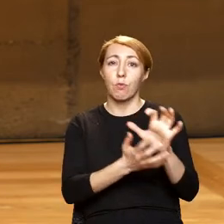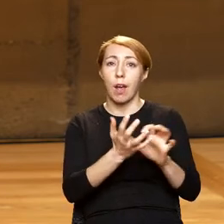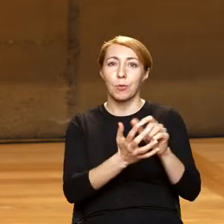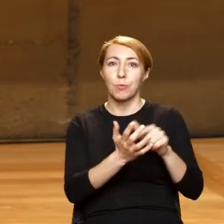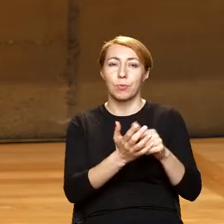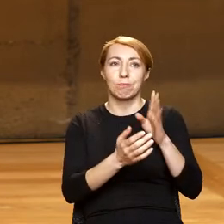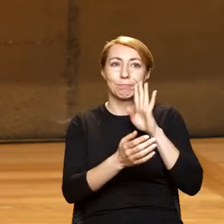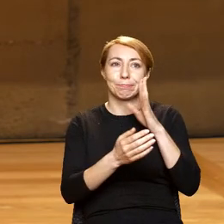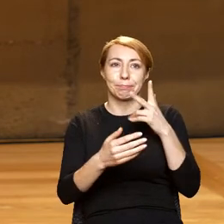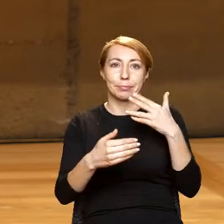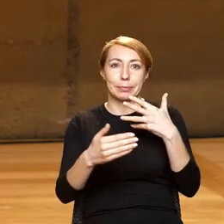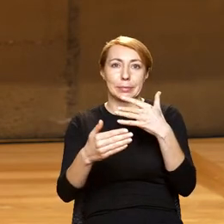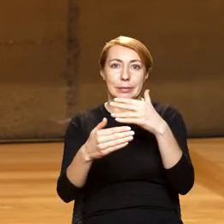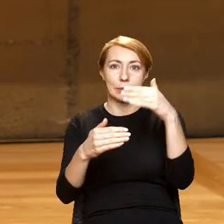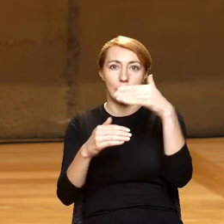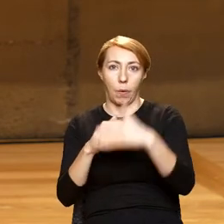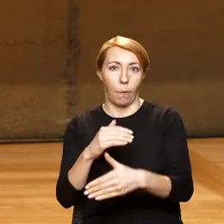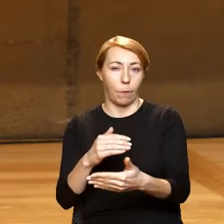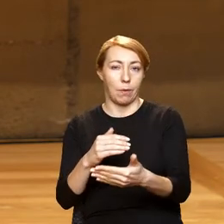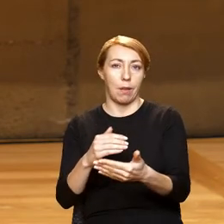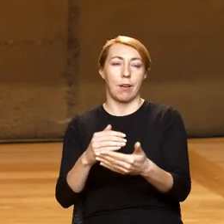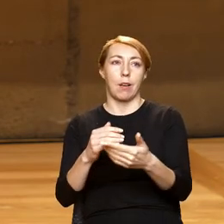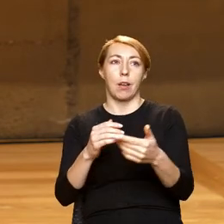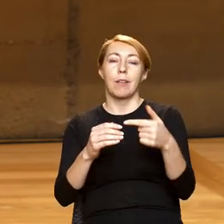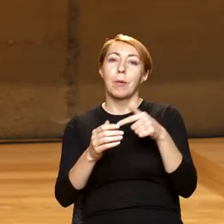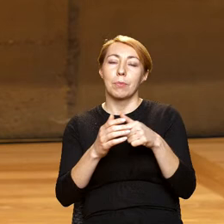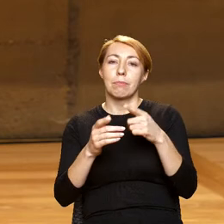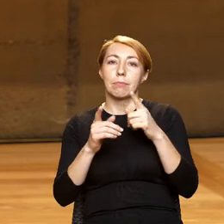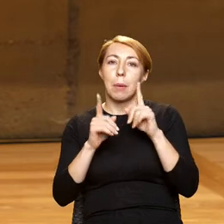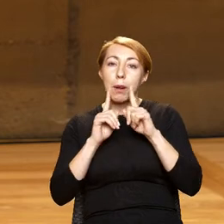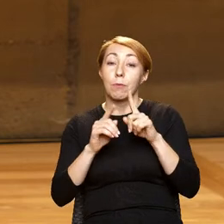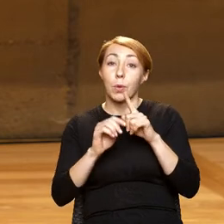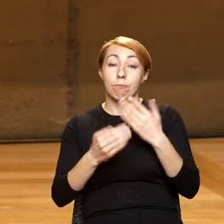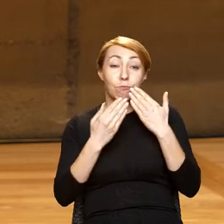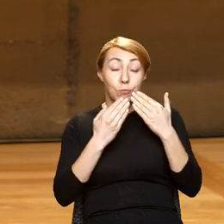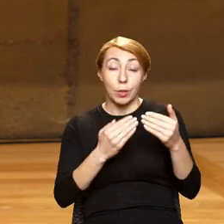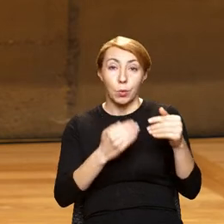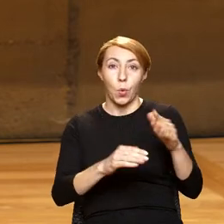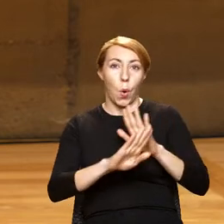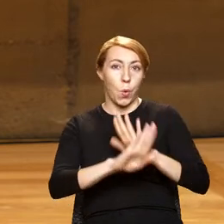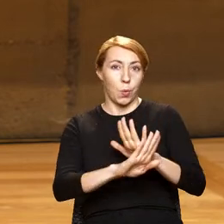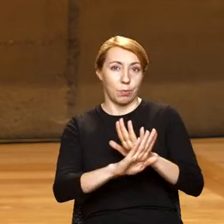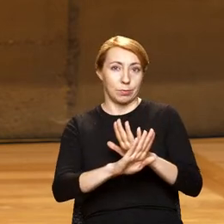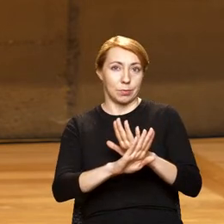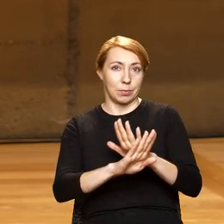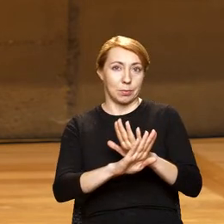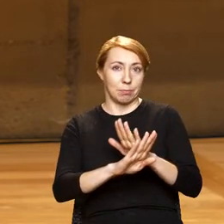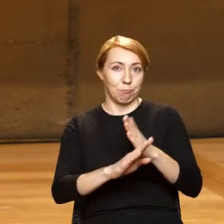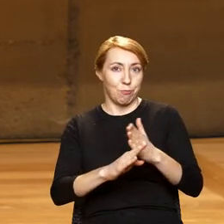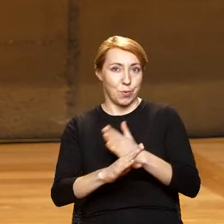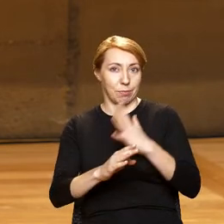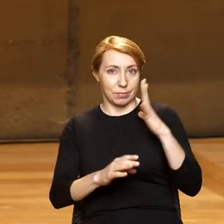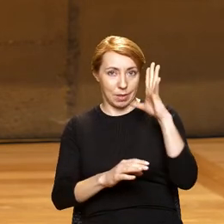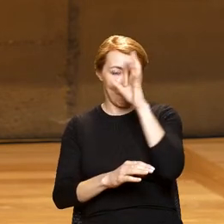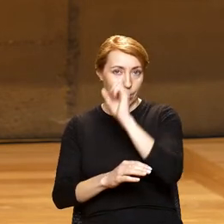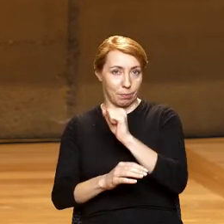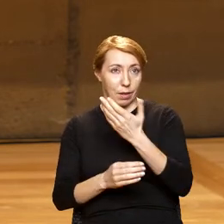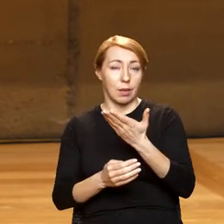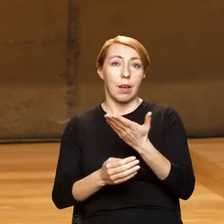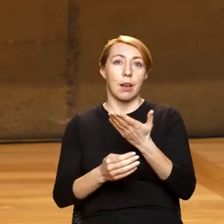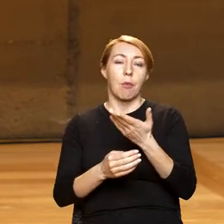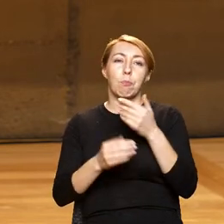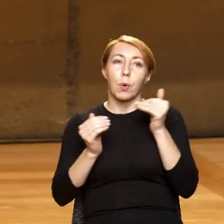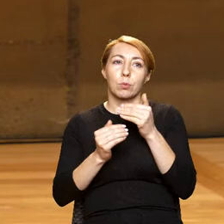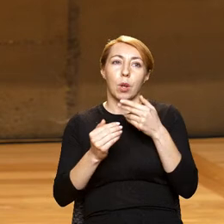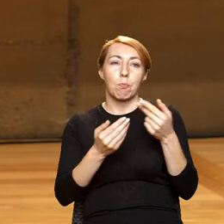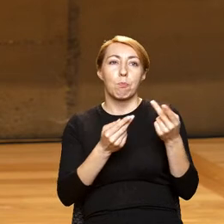odchodził i uchronił od zapomnienia. I tak samo możemy tak nieco porównać